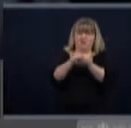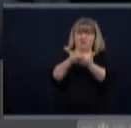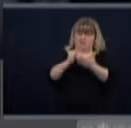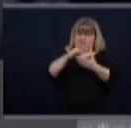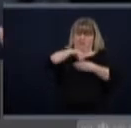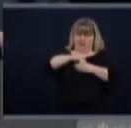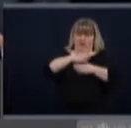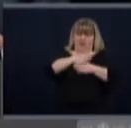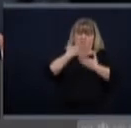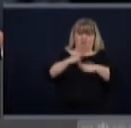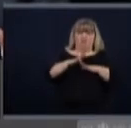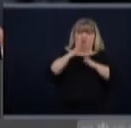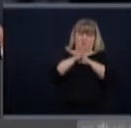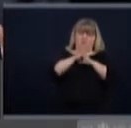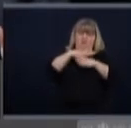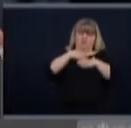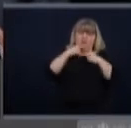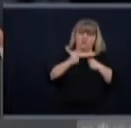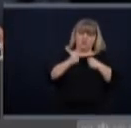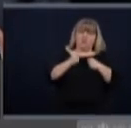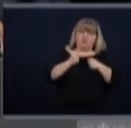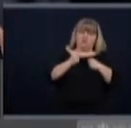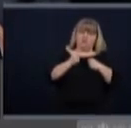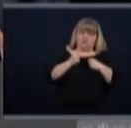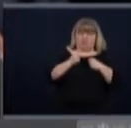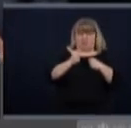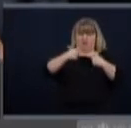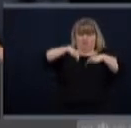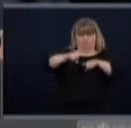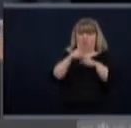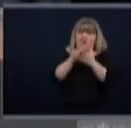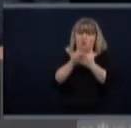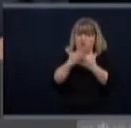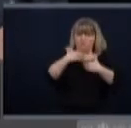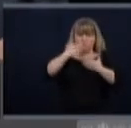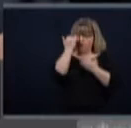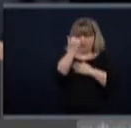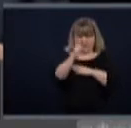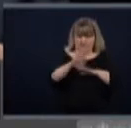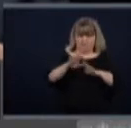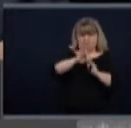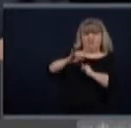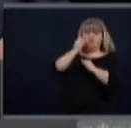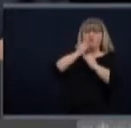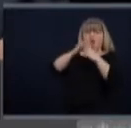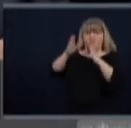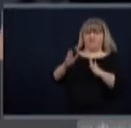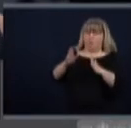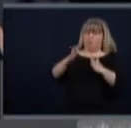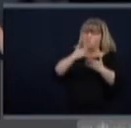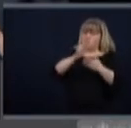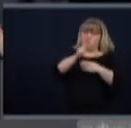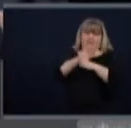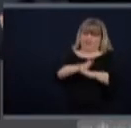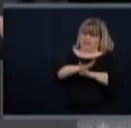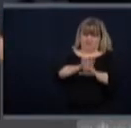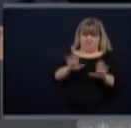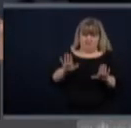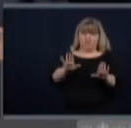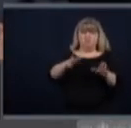santé physique à aller à l'école pour l'instant. Donc ça, c'est important. Mais pour les